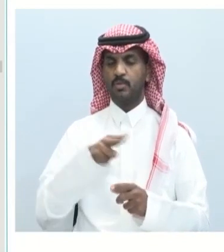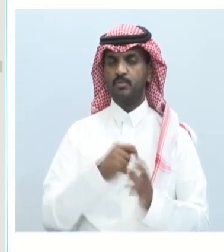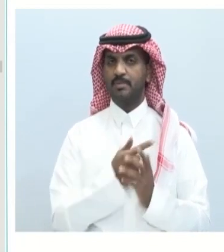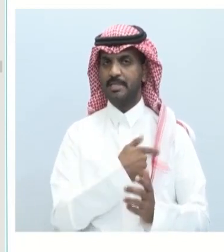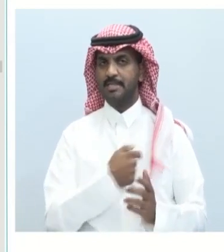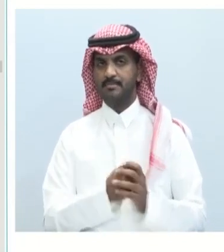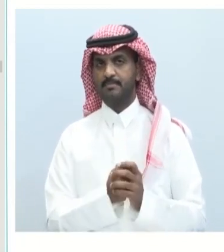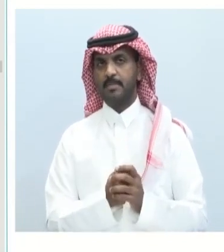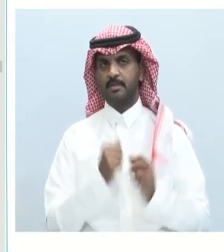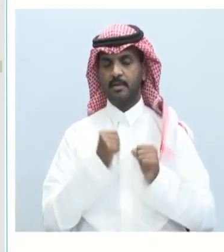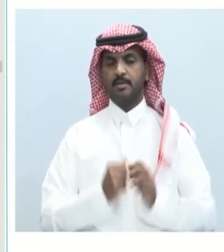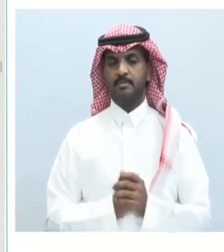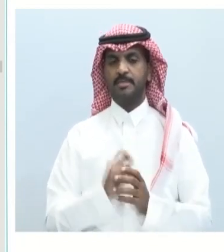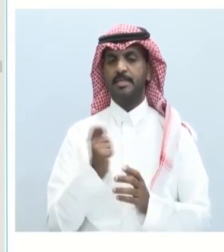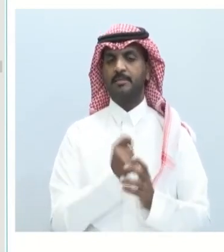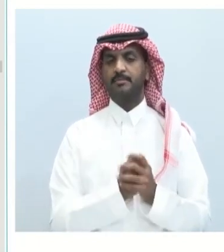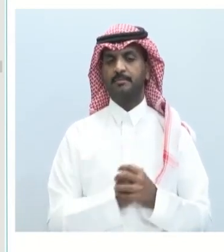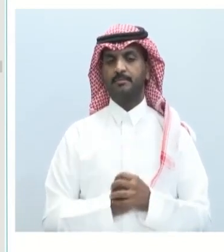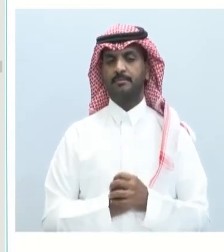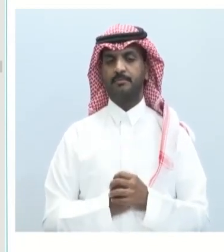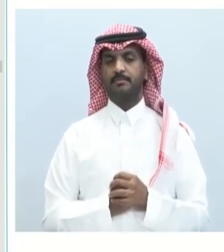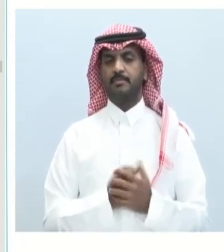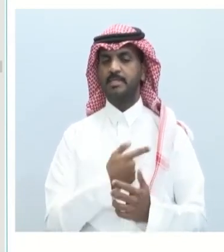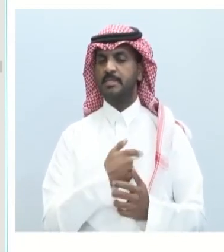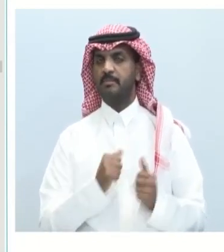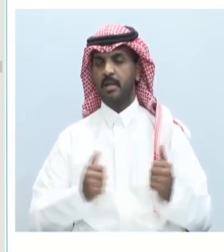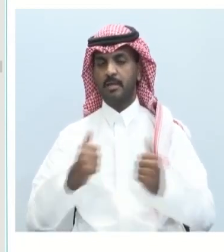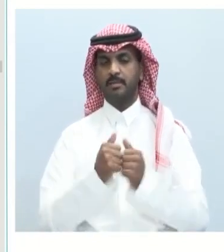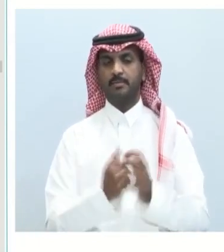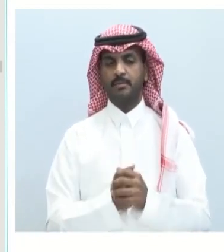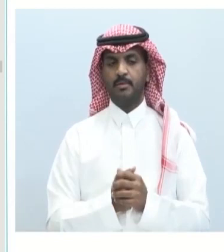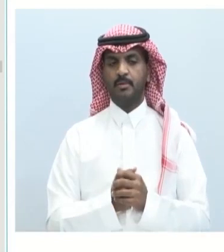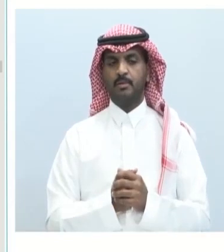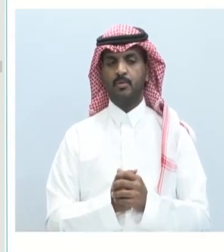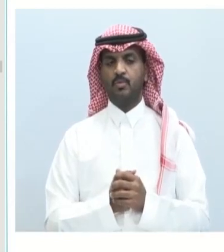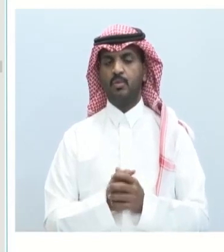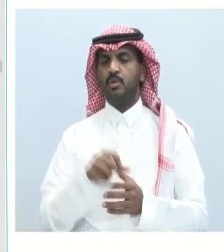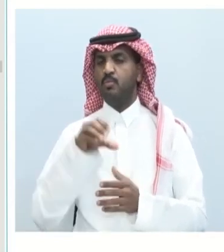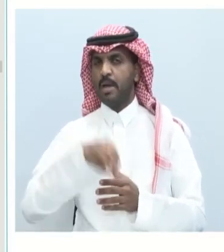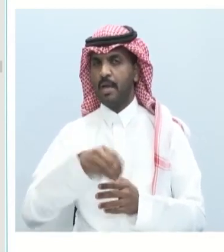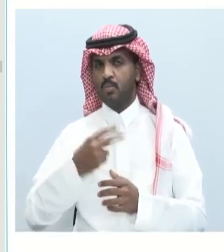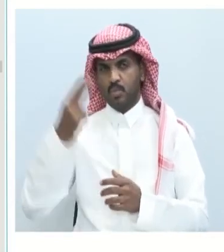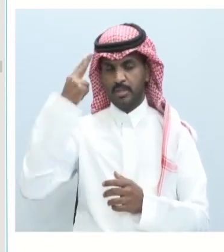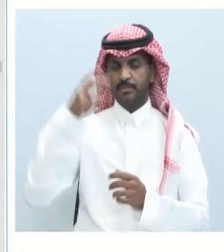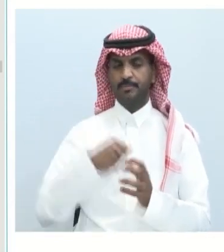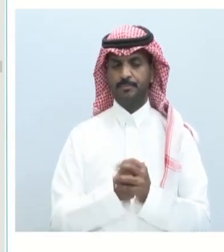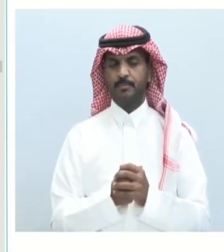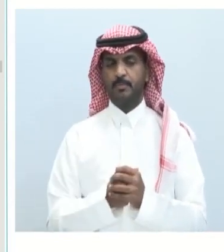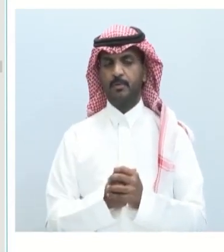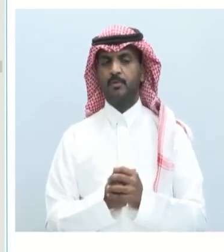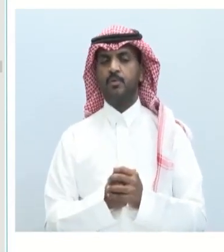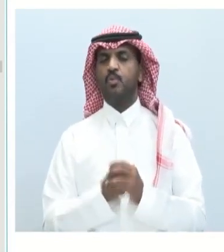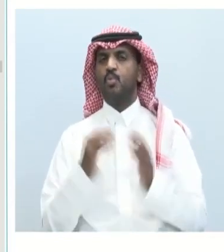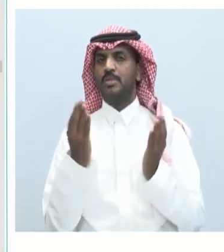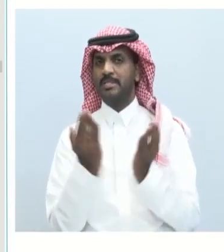اسم الطالب نقوم بكتابه اسم للطالب لذلك اسم العائله العنوان الوطني ومن ثم الصف